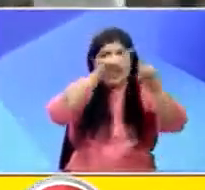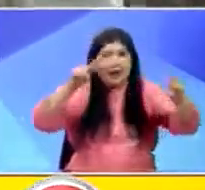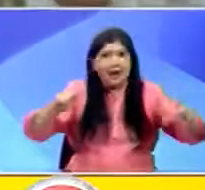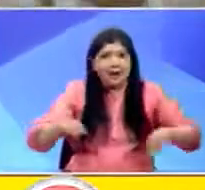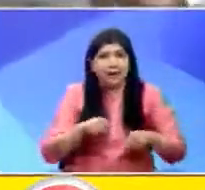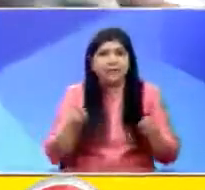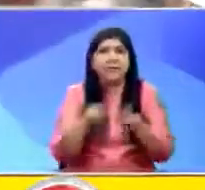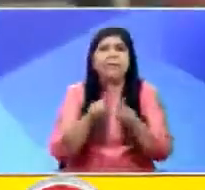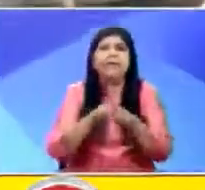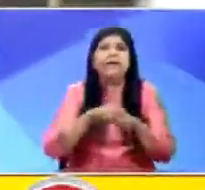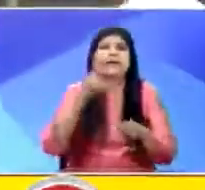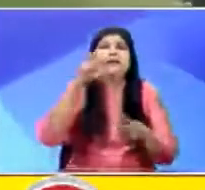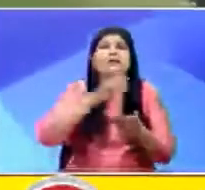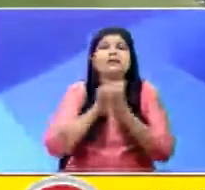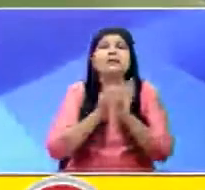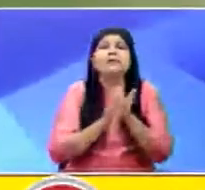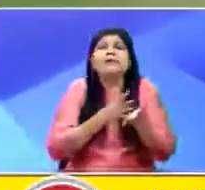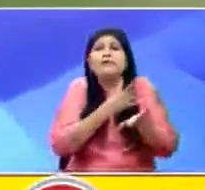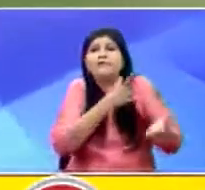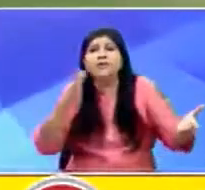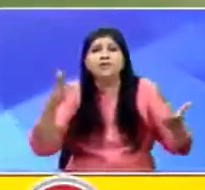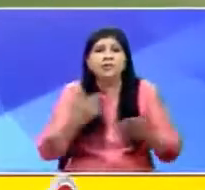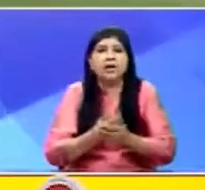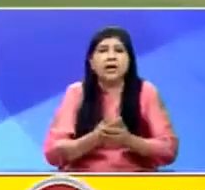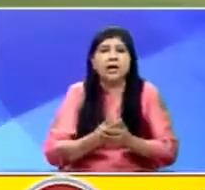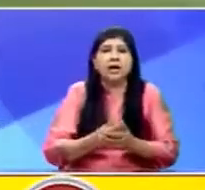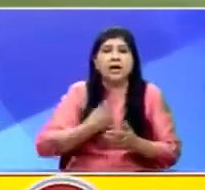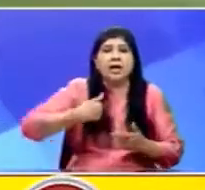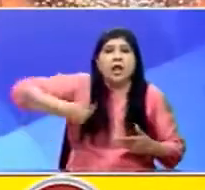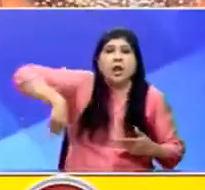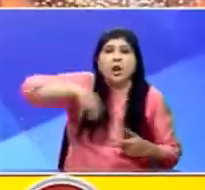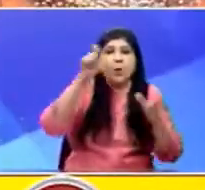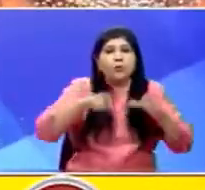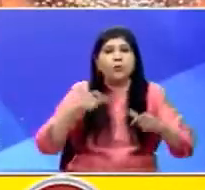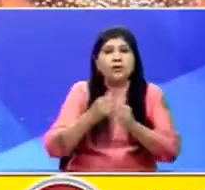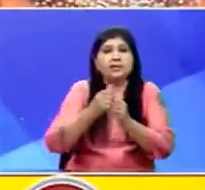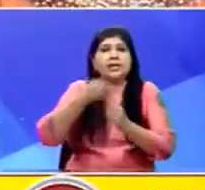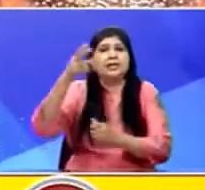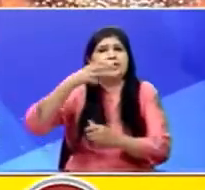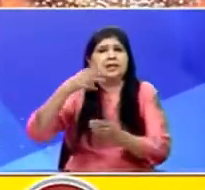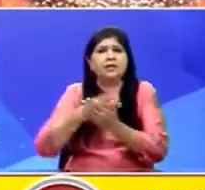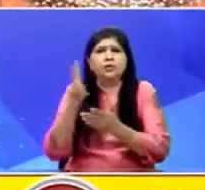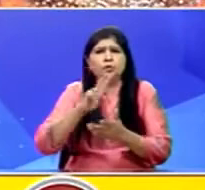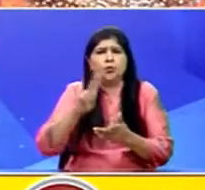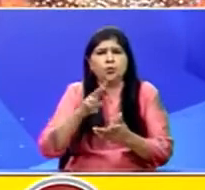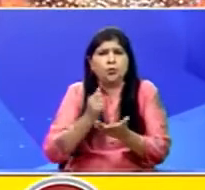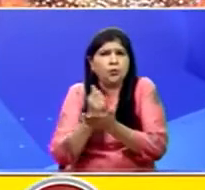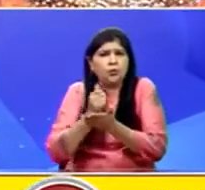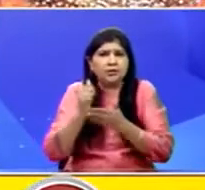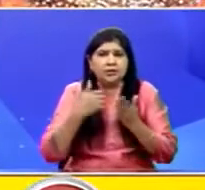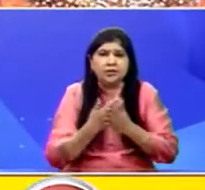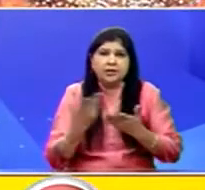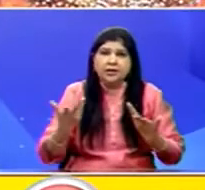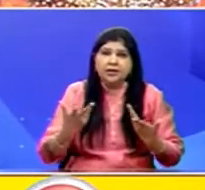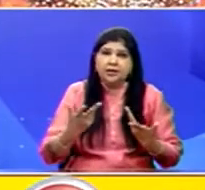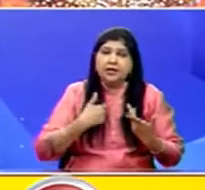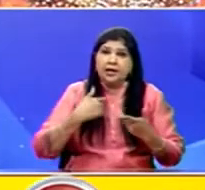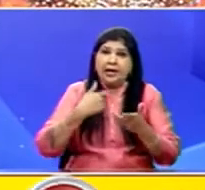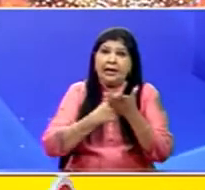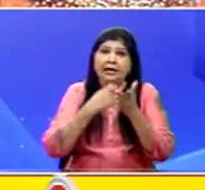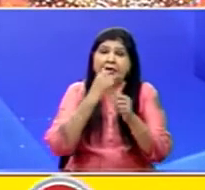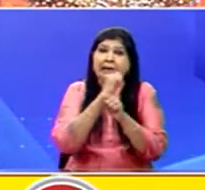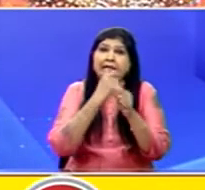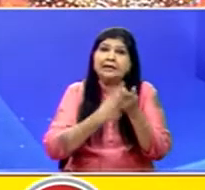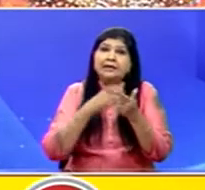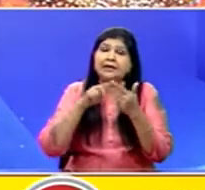चंडीगढ़ में युवाओं ने विशाल ह्यूमन तिरंगा बनाया। ये दोनों ही प्रयास ग्रीनिच रिकॉर्ड में भी दर्ज किए